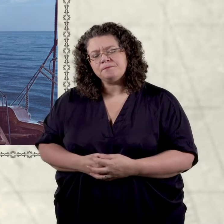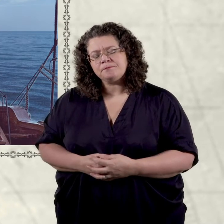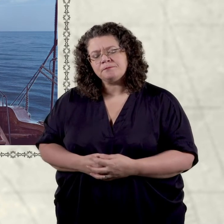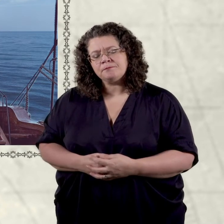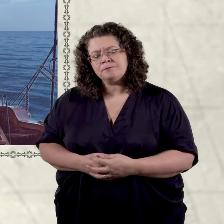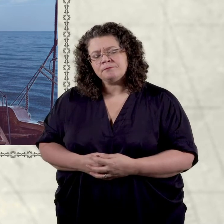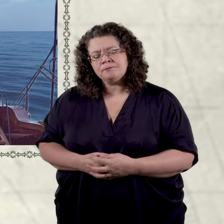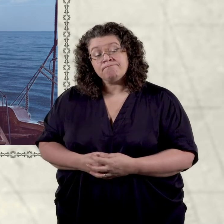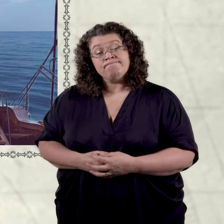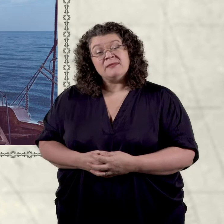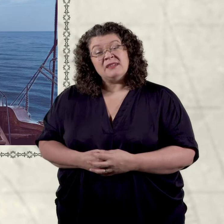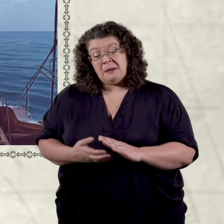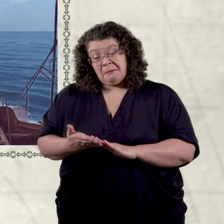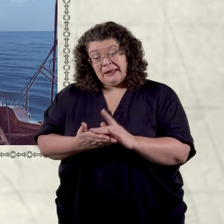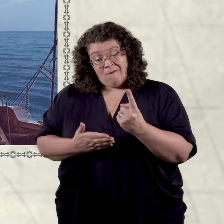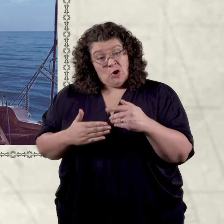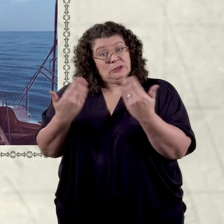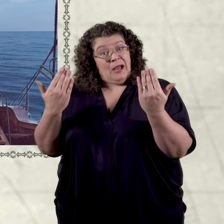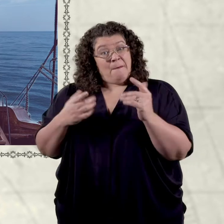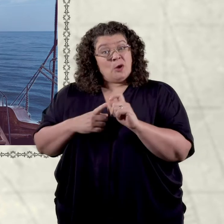mi fuodd Mary bach ni farw.